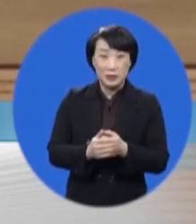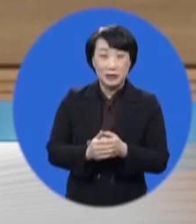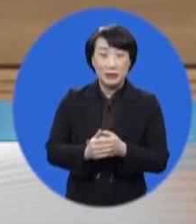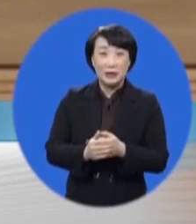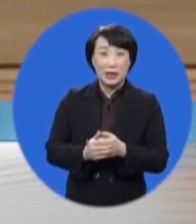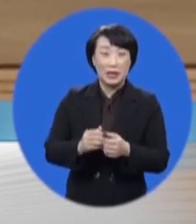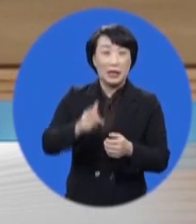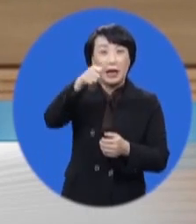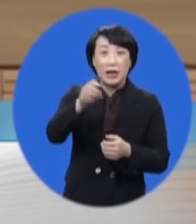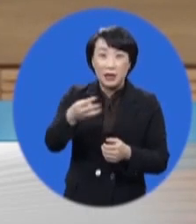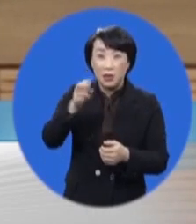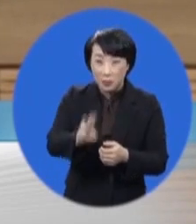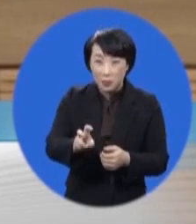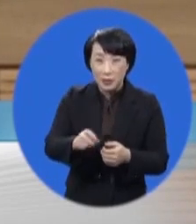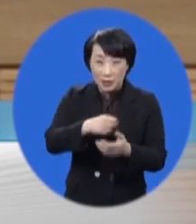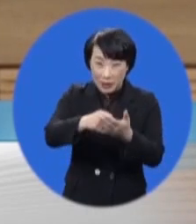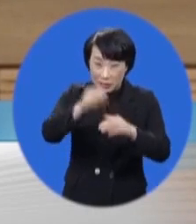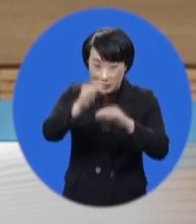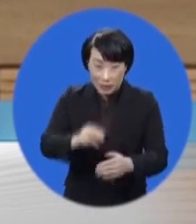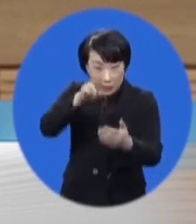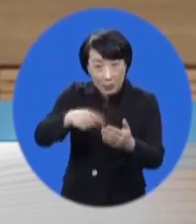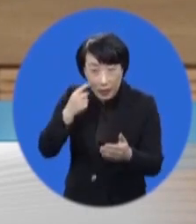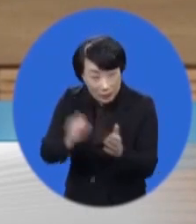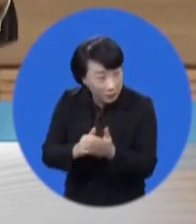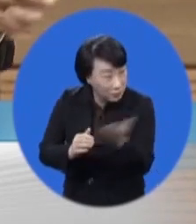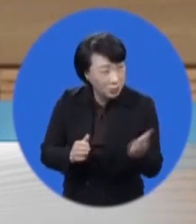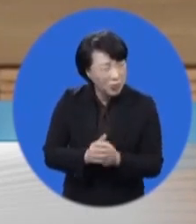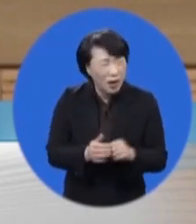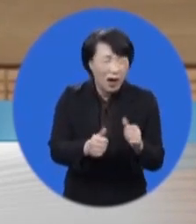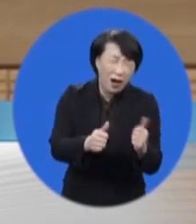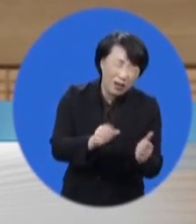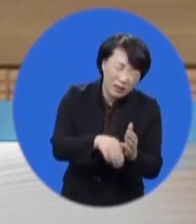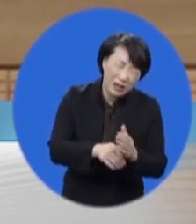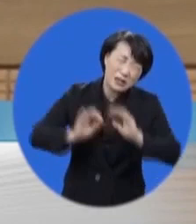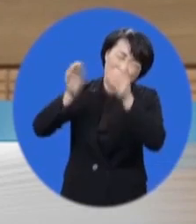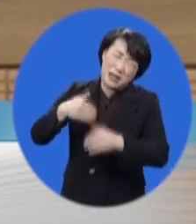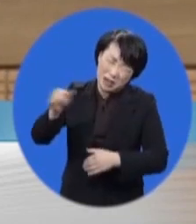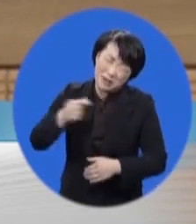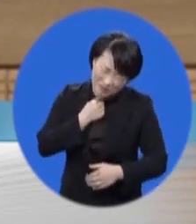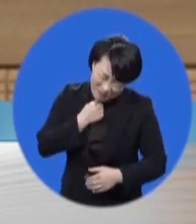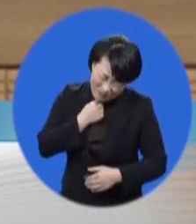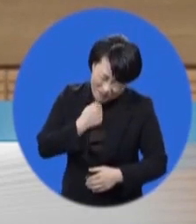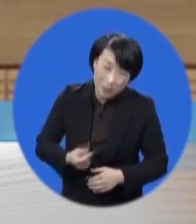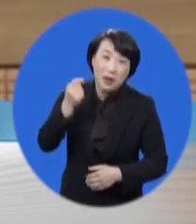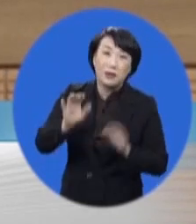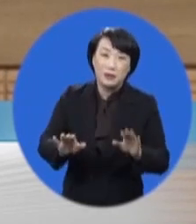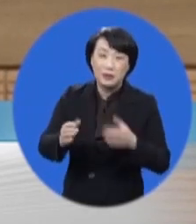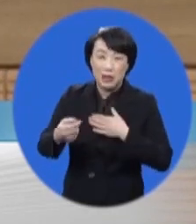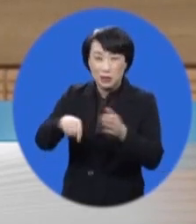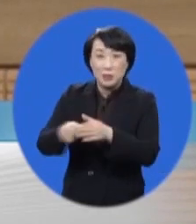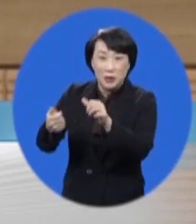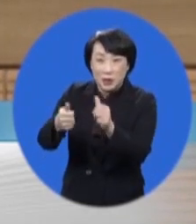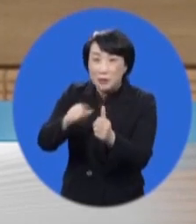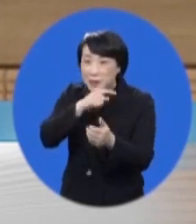때는 정말로 천국에 가고 싶었습니다. 그리고 나 위에 피 흘려서 나를 구원하신 우리 주님을 진짜 뵙고